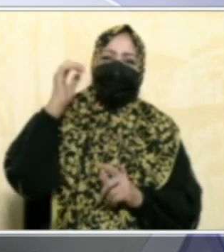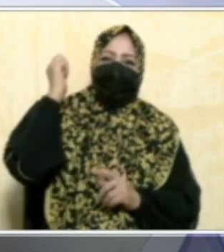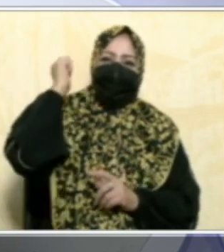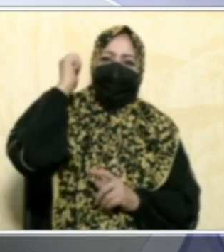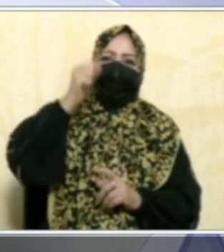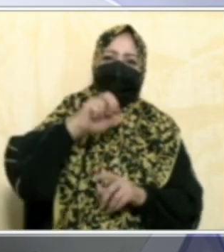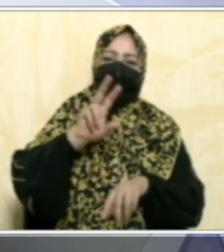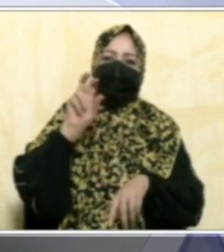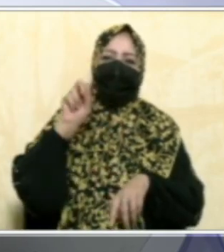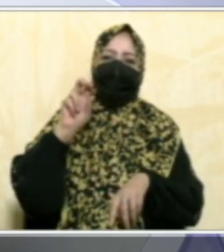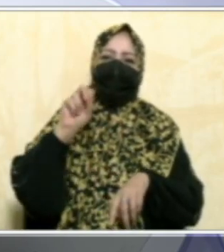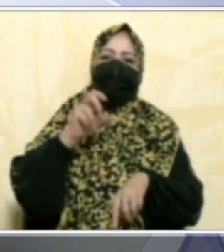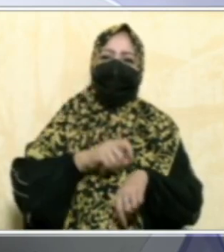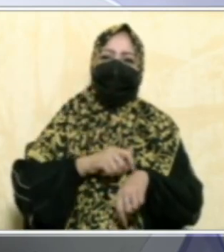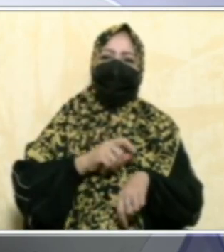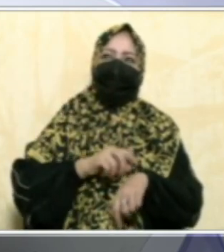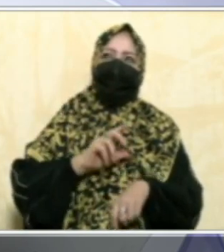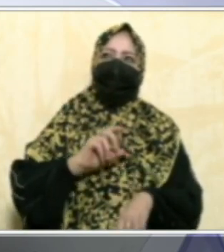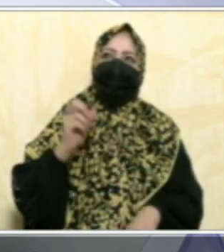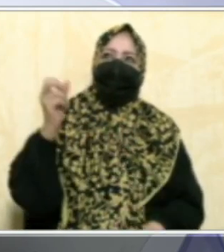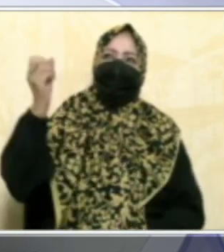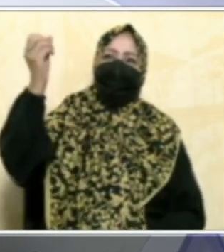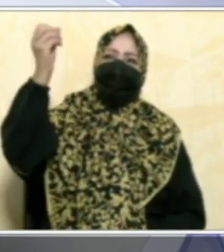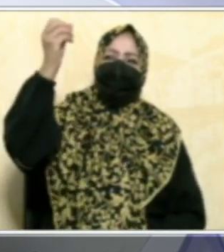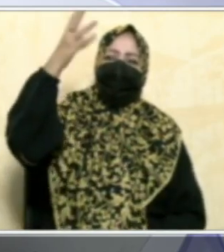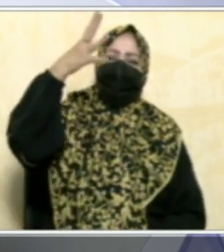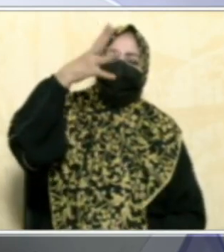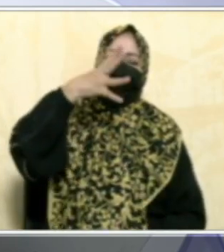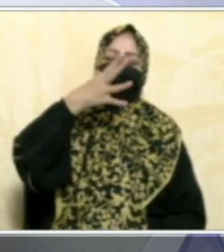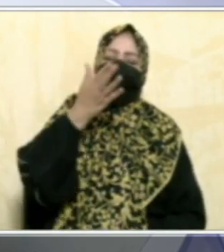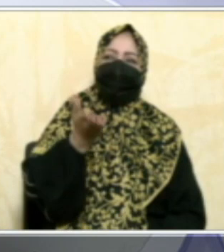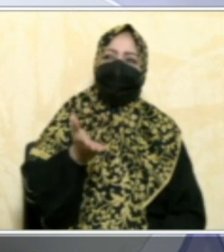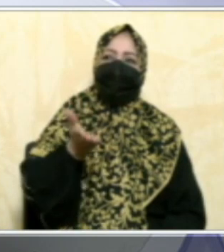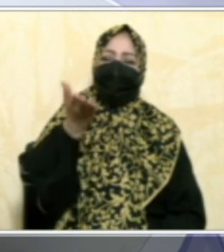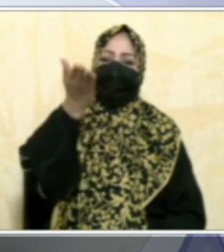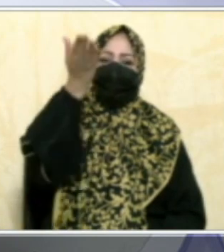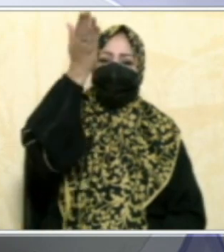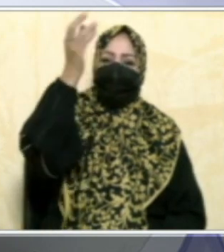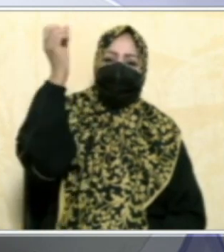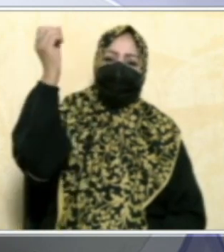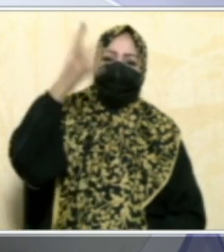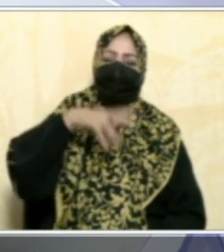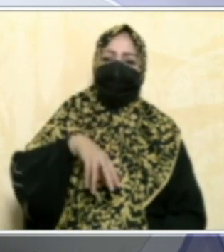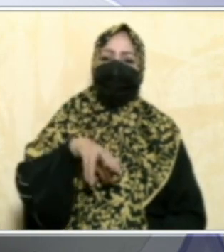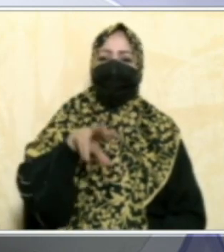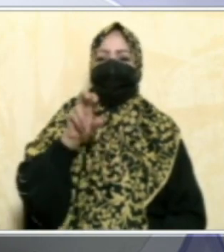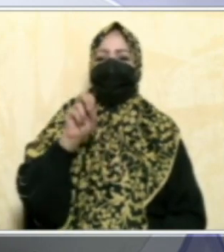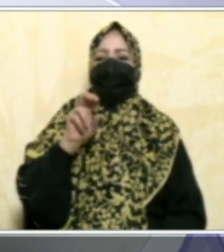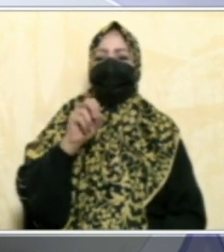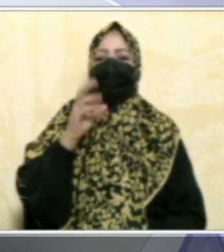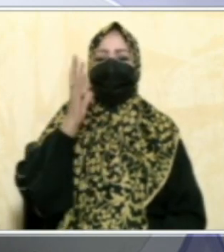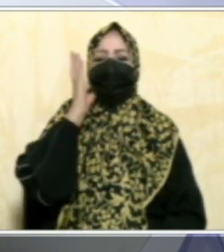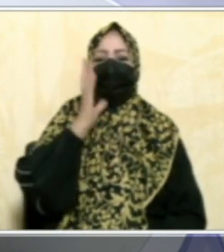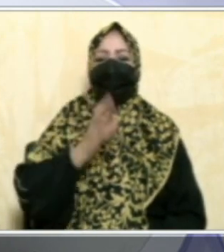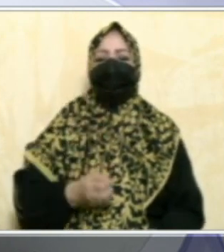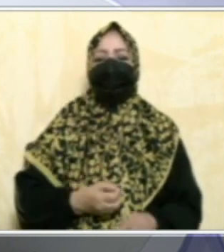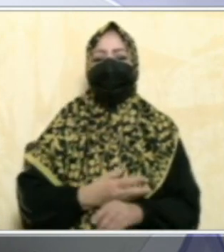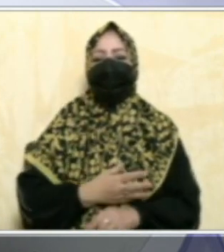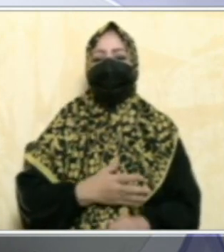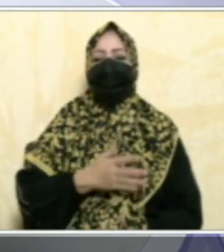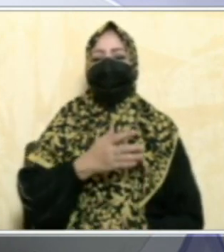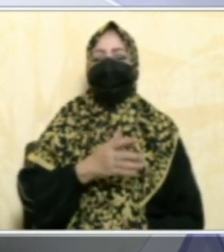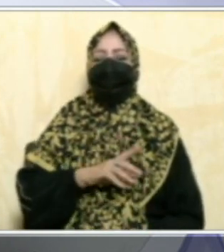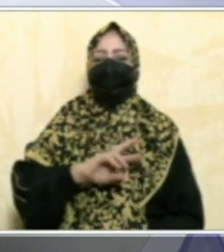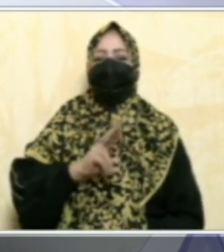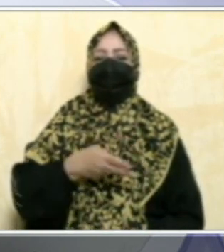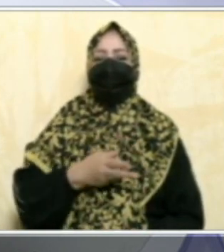بعد ما أن ترتفع الشمس بقدر رمح، تصلي الفجر، تنوي قضاء الفجر، يقضى والفجر